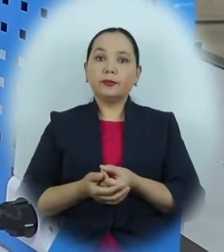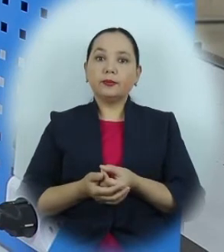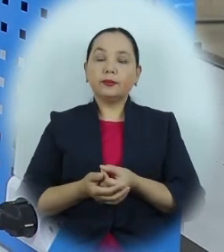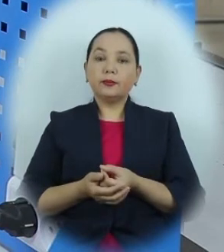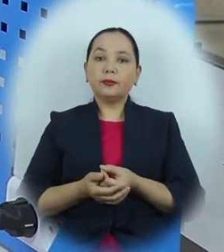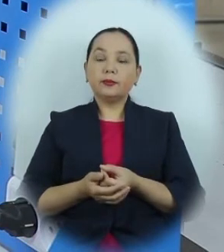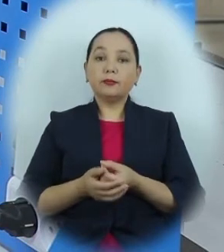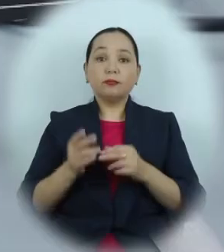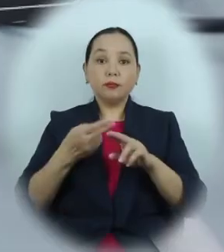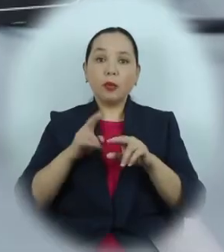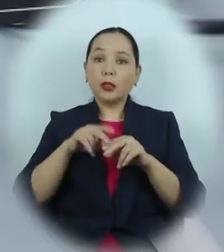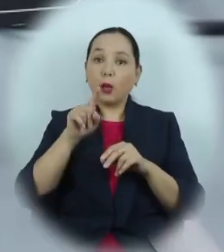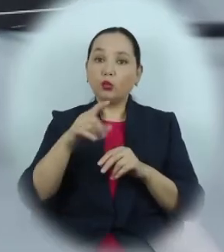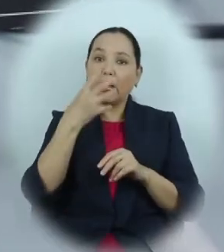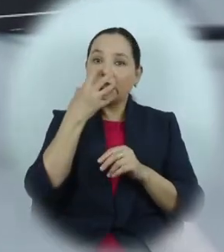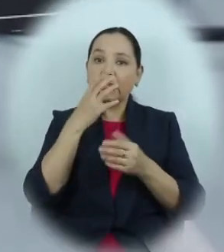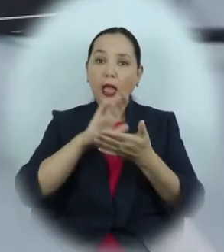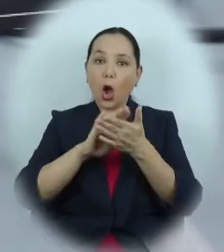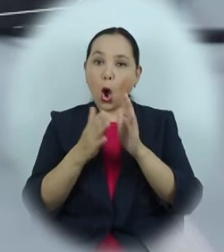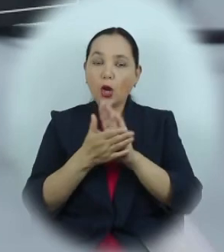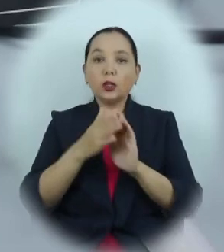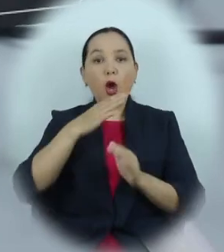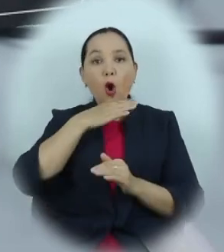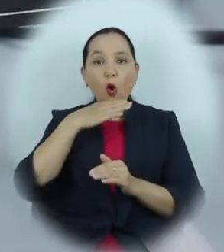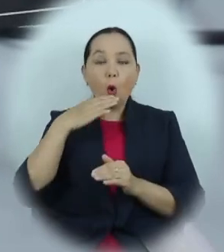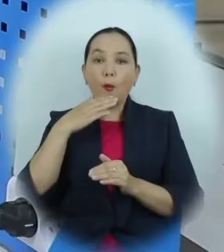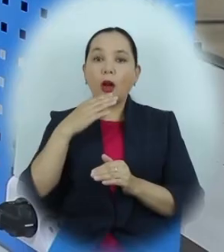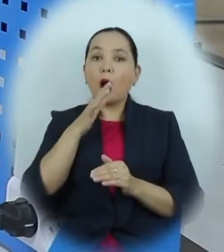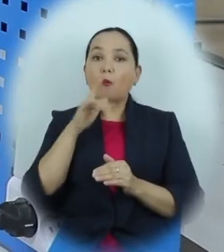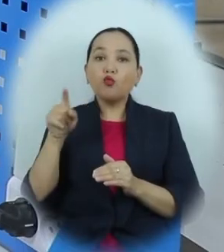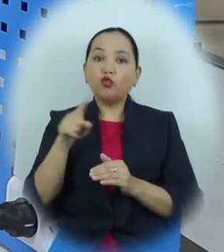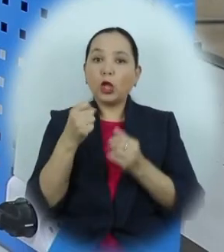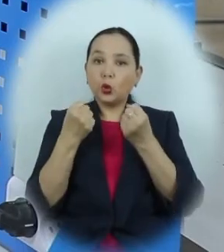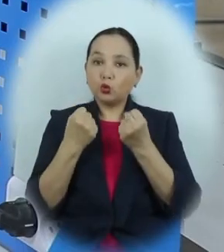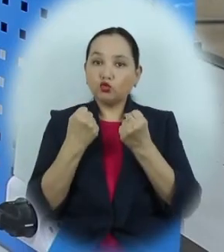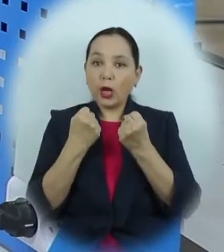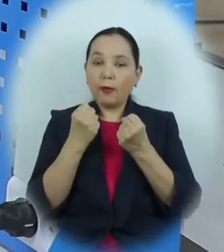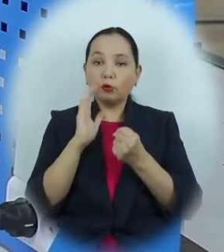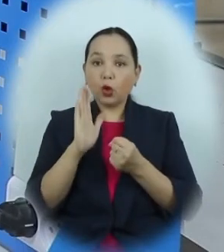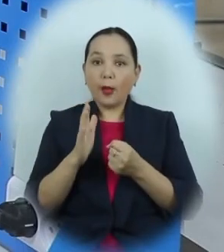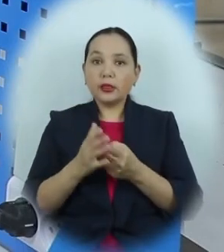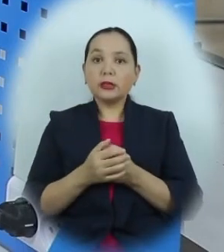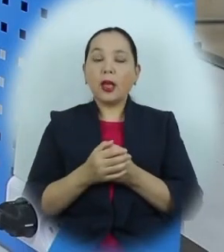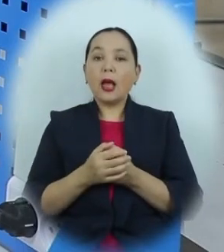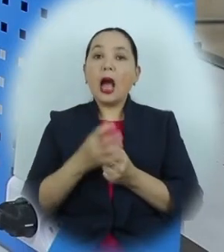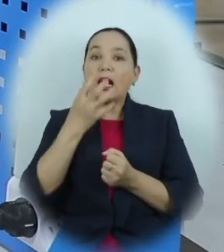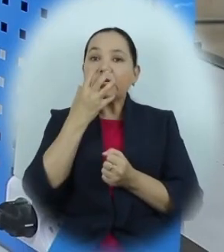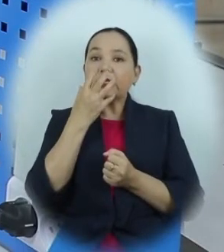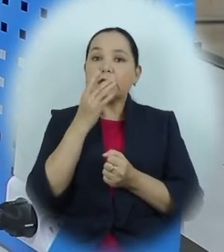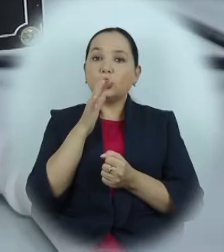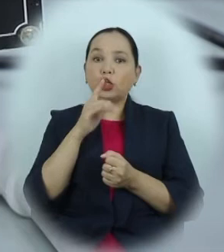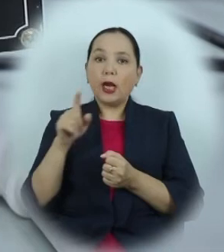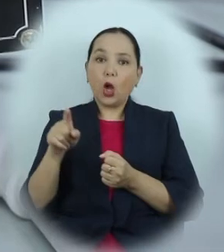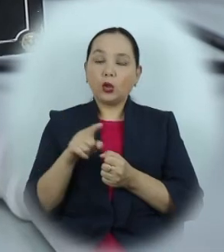Mana buni qizigan holatda ko'proq muddat ushlab turamiz. Bu qizish